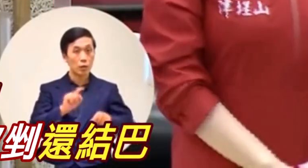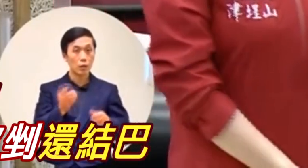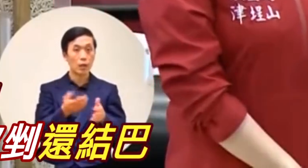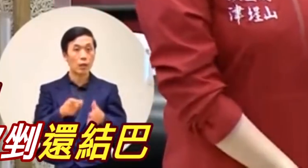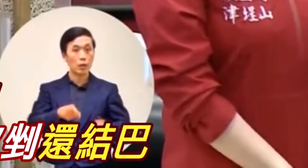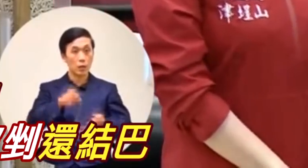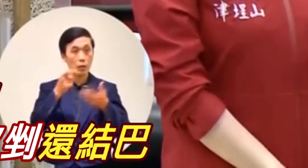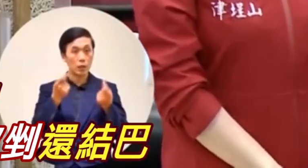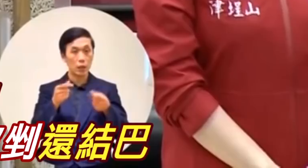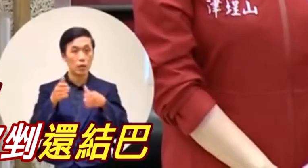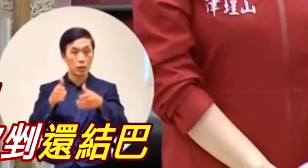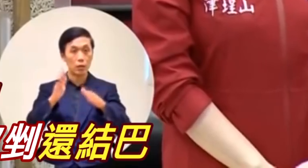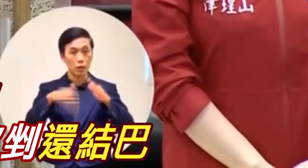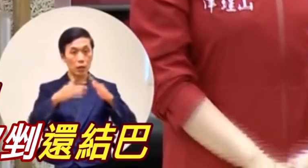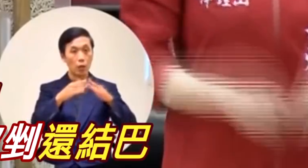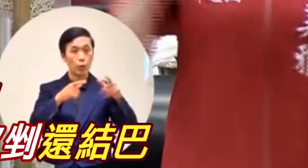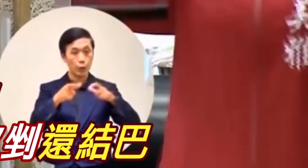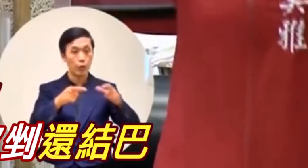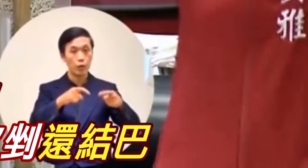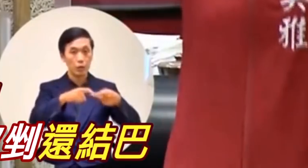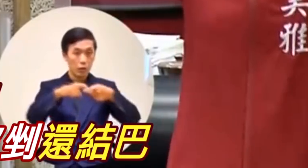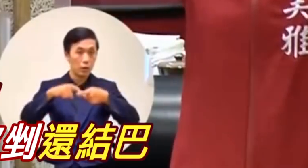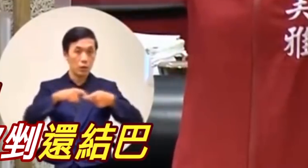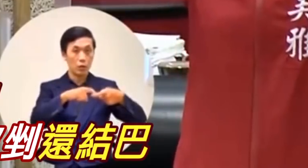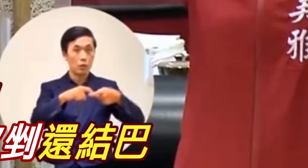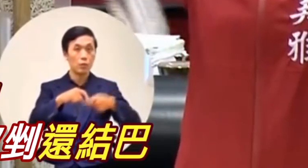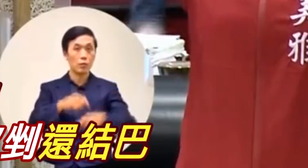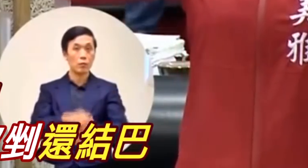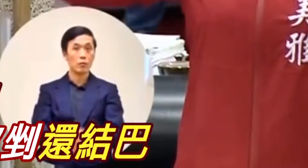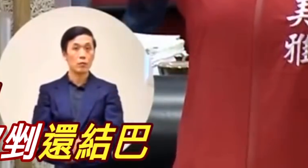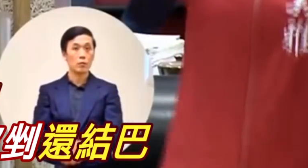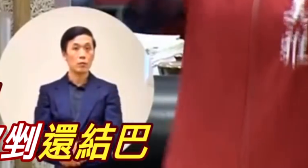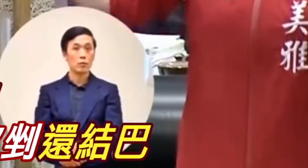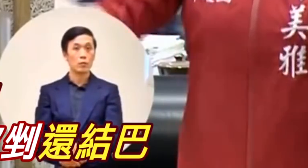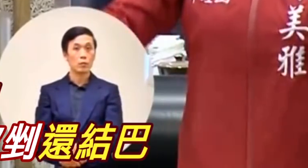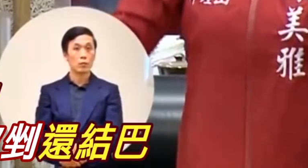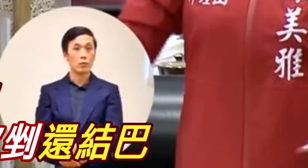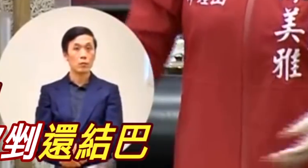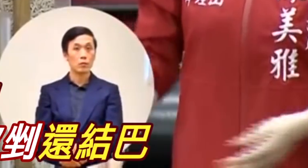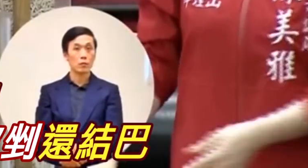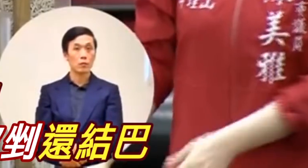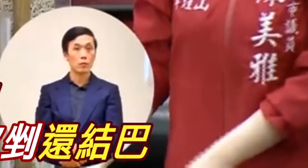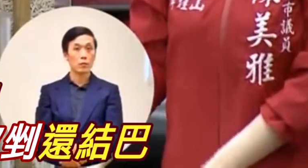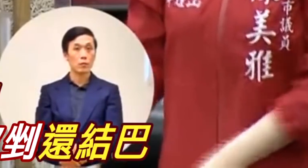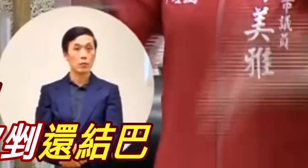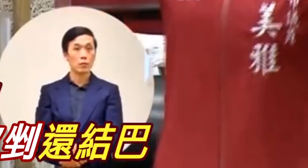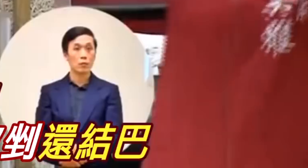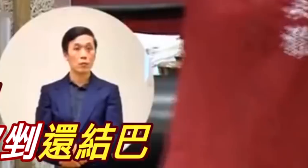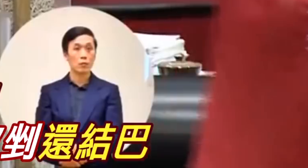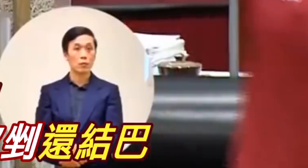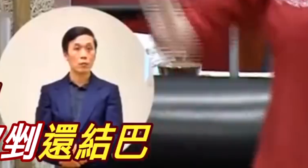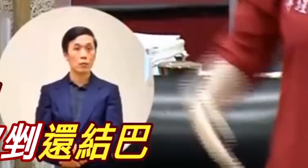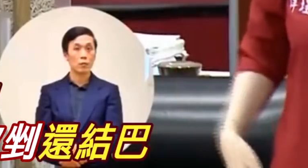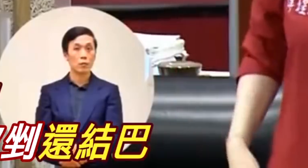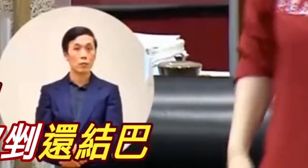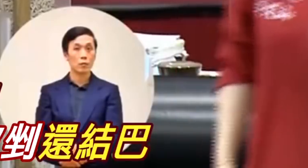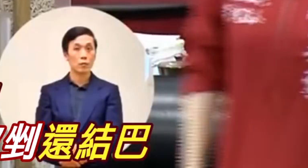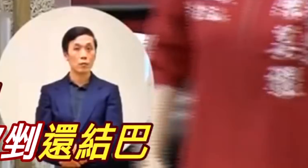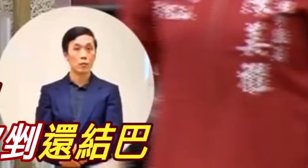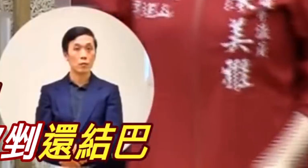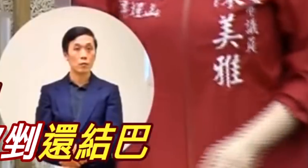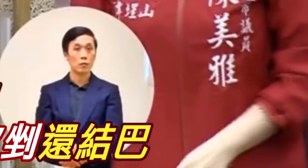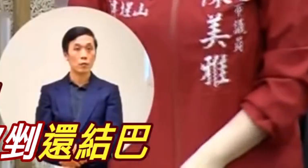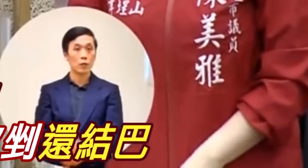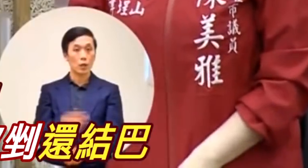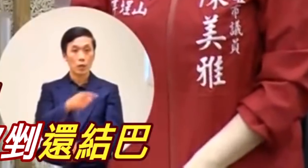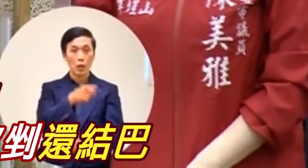看校园来结合。 那就是没有嘛。 对了，就是没有，你就他问的问题，你就直